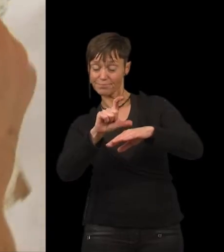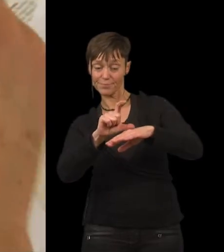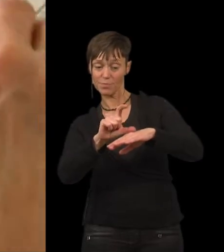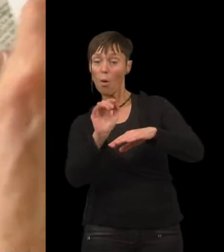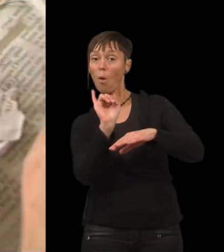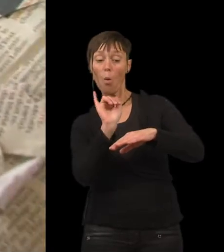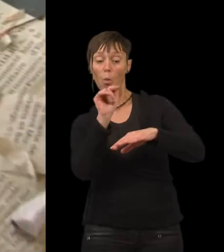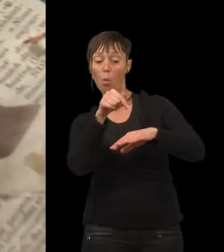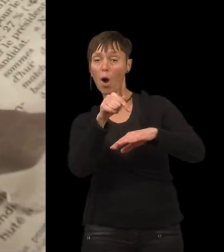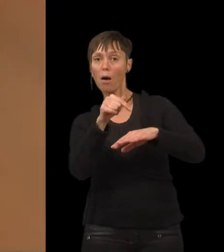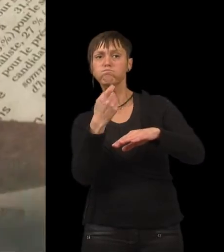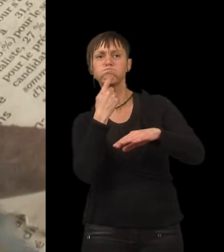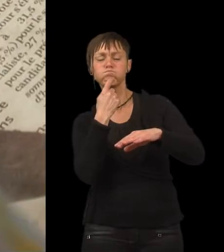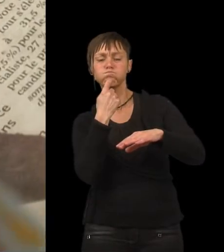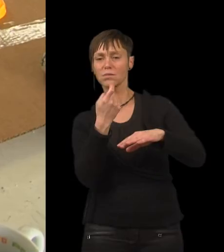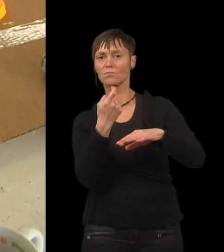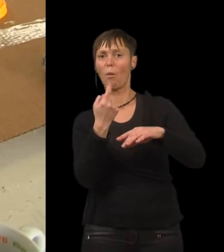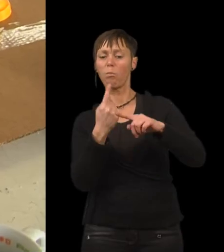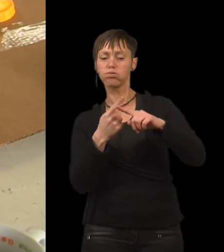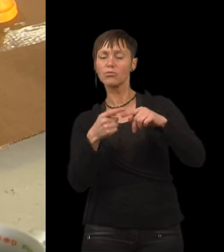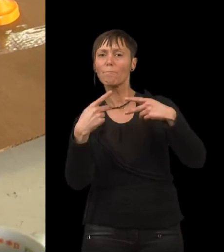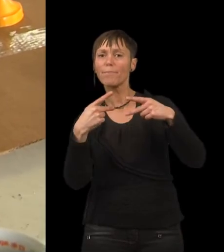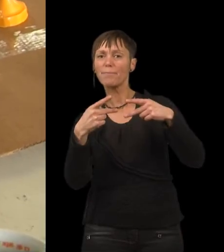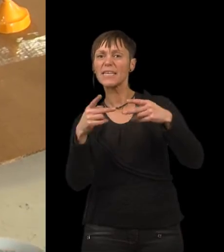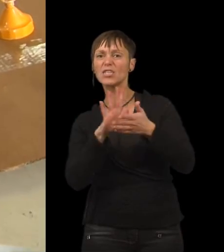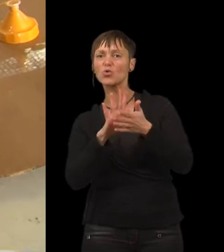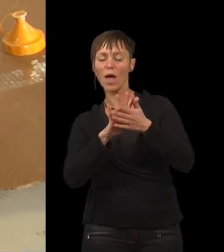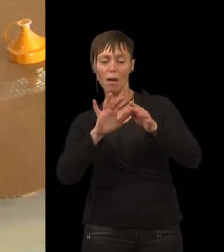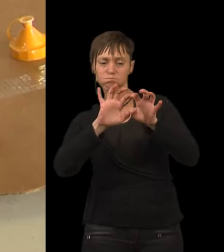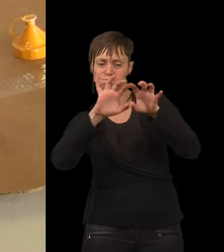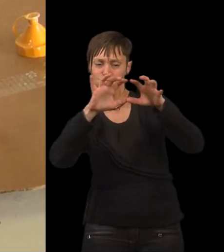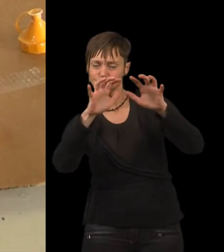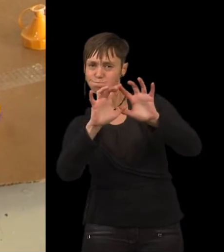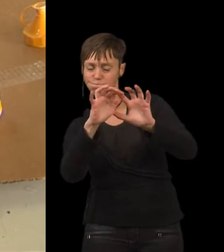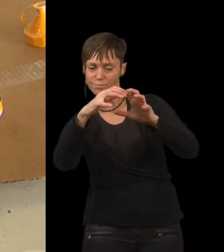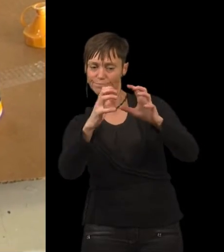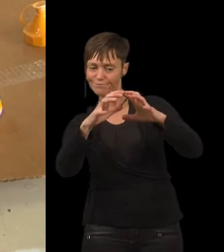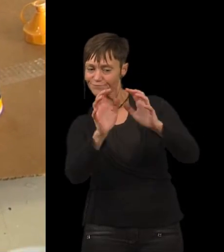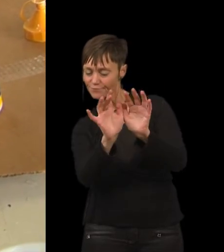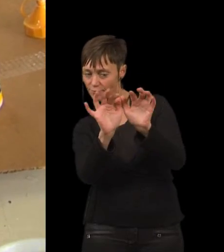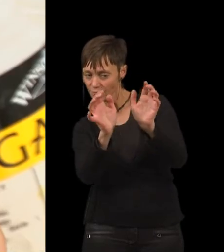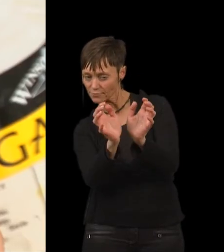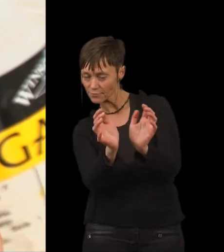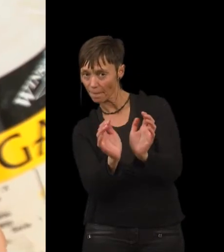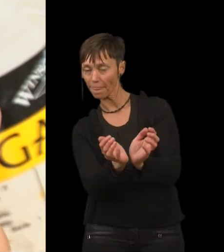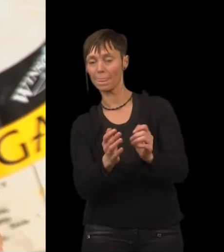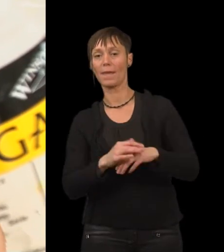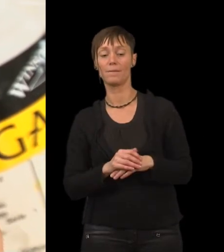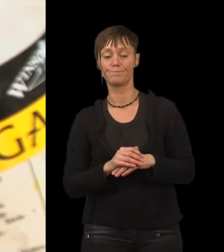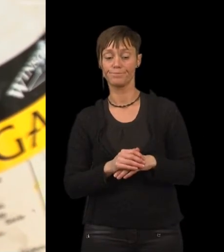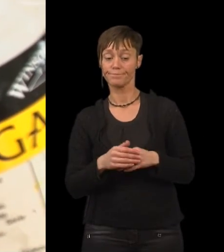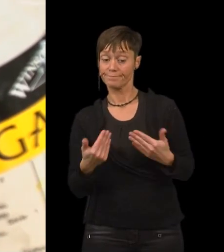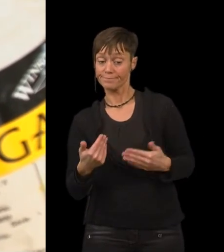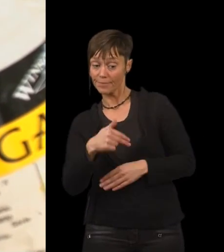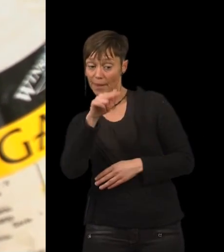de papier journal, la technique du papier mâché, voilà. Et puis, on est en train de les peindre